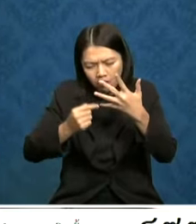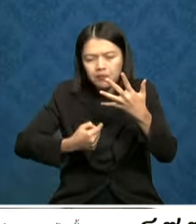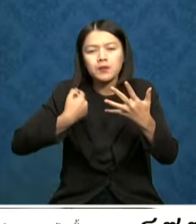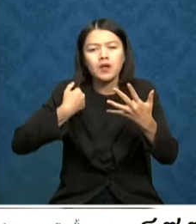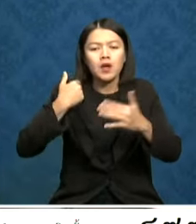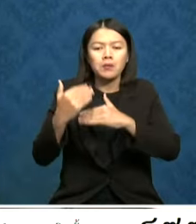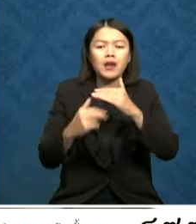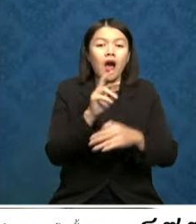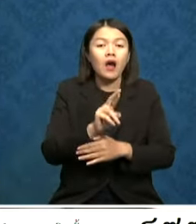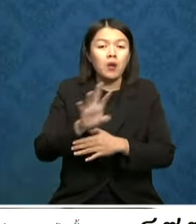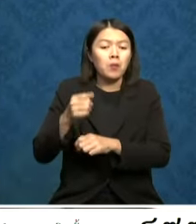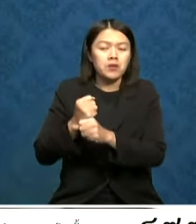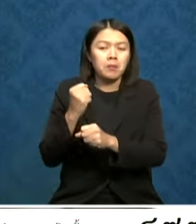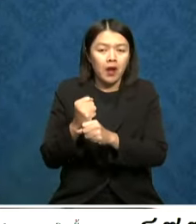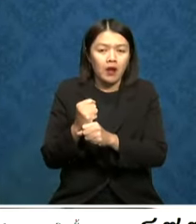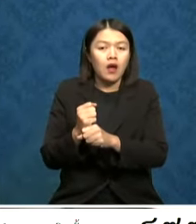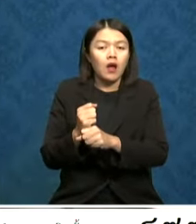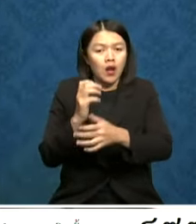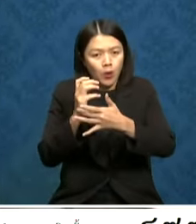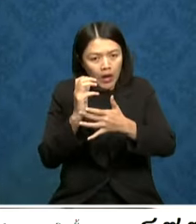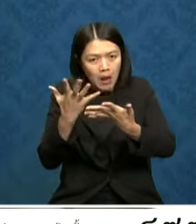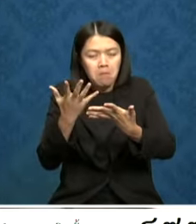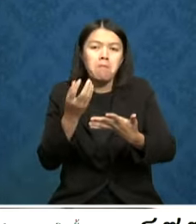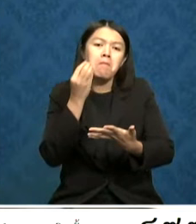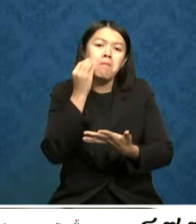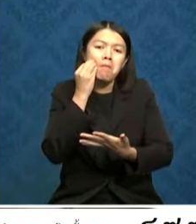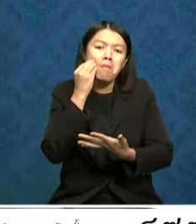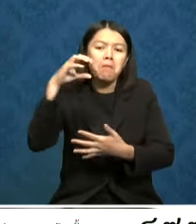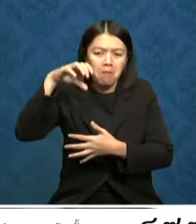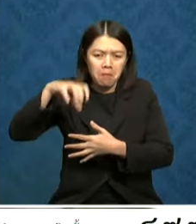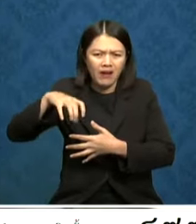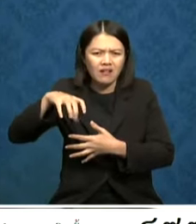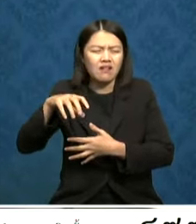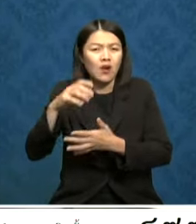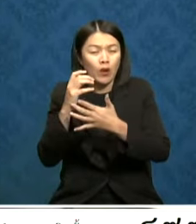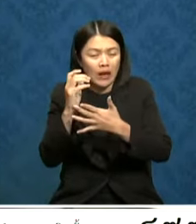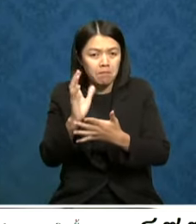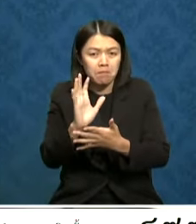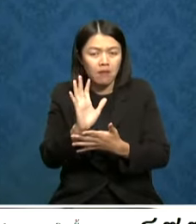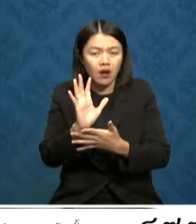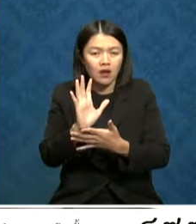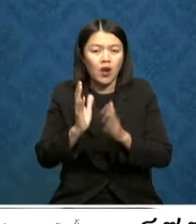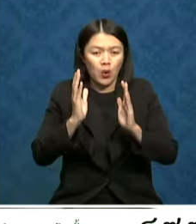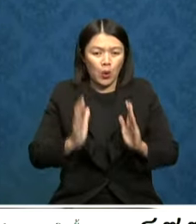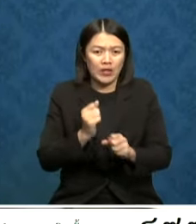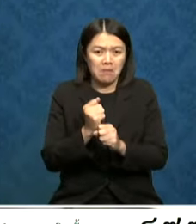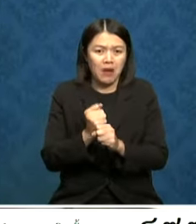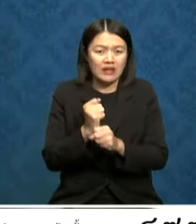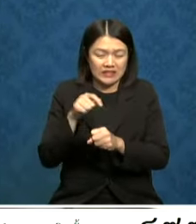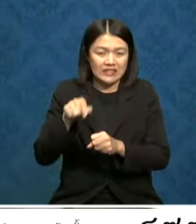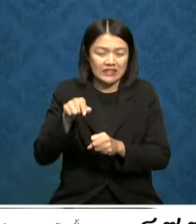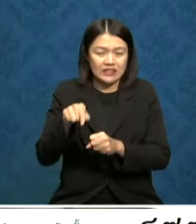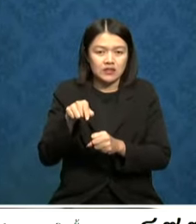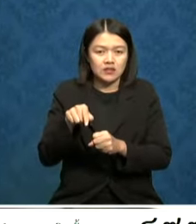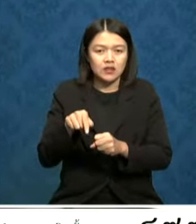พัฒนาระบบงานถึงรวมถึงนวัตกรรมบ้านการจนาพิเศษไม่ใช่นวัตกรรมหรอครับบุคลากรที่อยู่ในบ้านการจนาพิเศษ